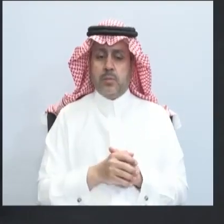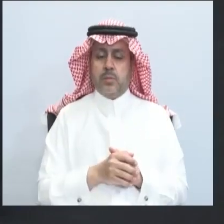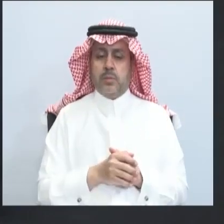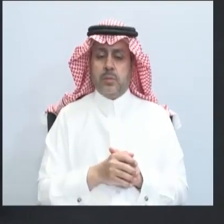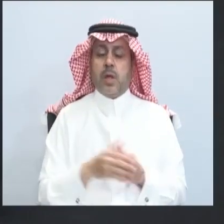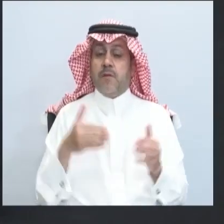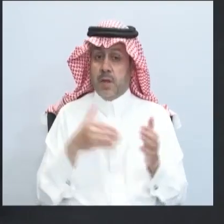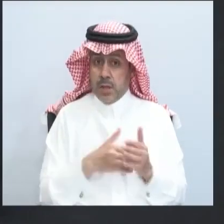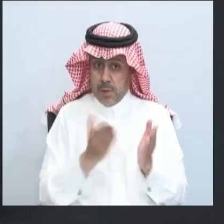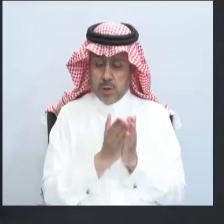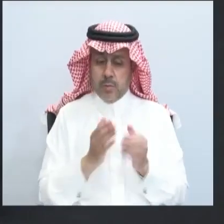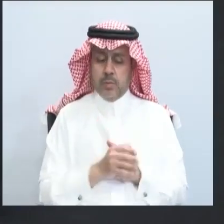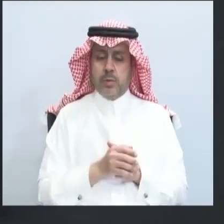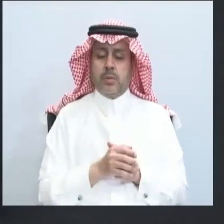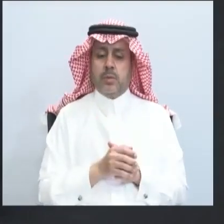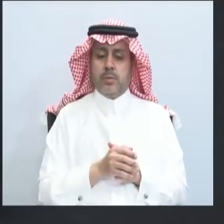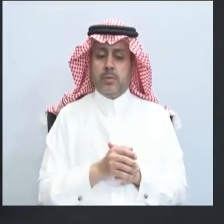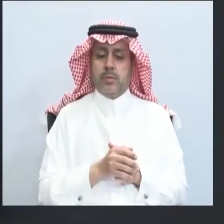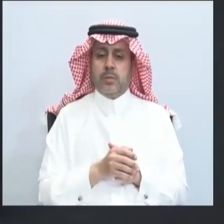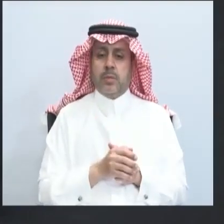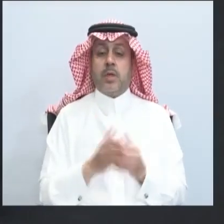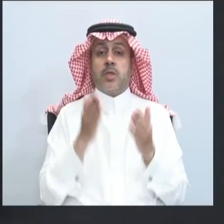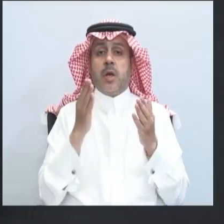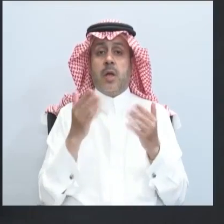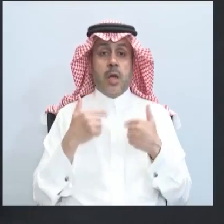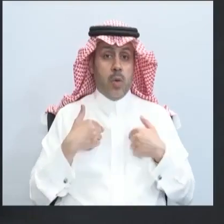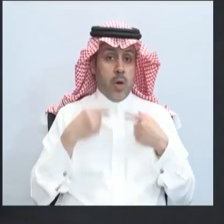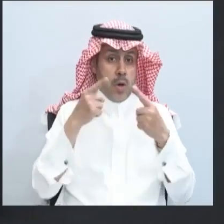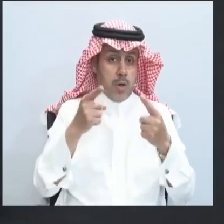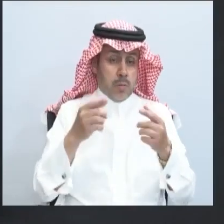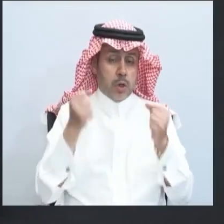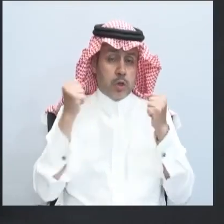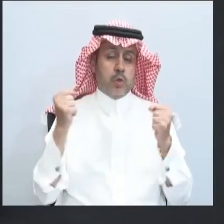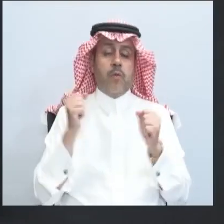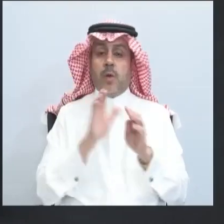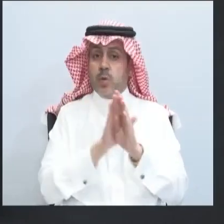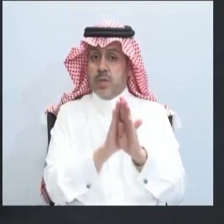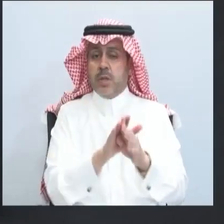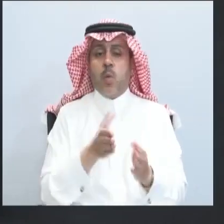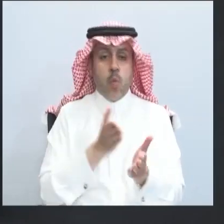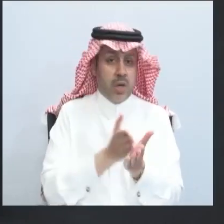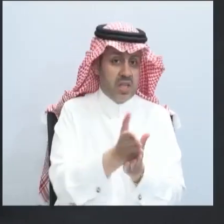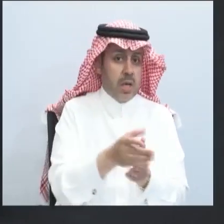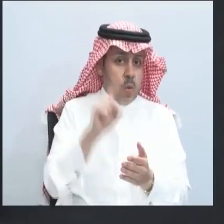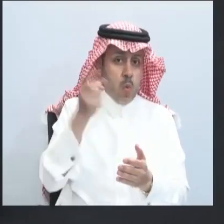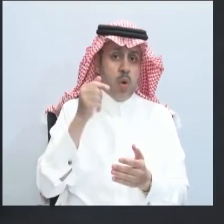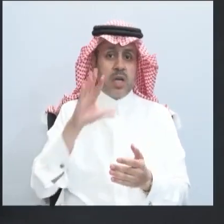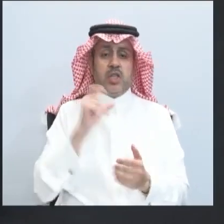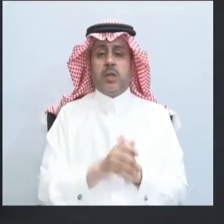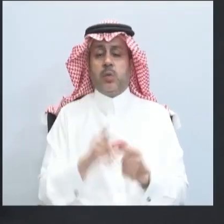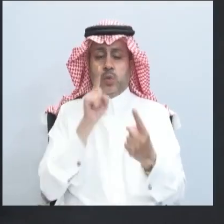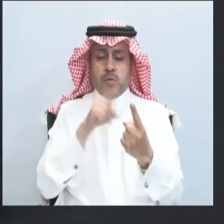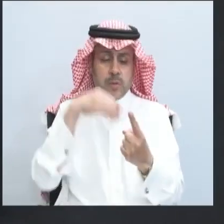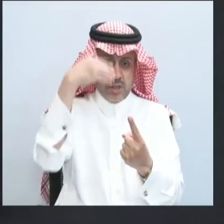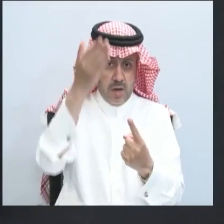ختام درس اليوم ابناءي الطلاب وبناتي الطالبات نسال الله تعالى لنا ولكم التوفيق والسداد والهدايه والرشاد ونلقاكم